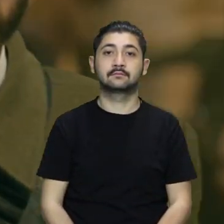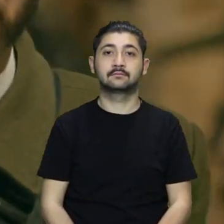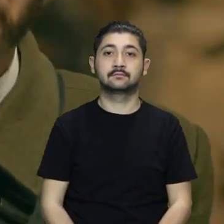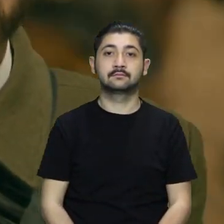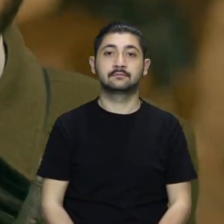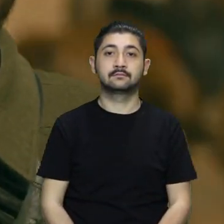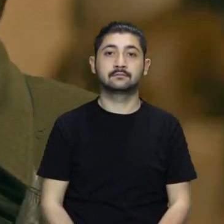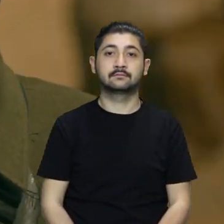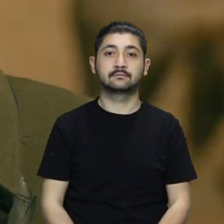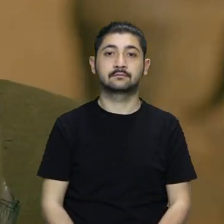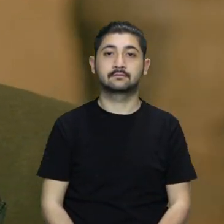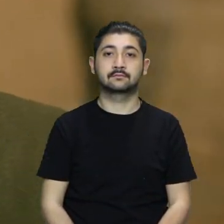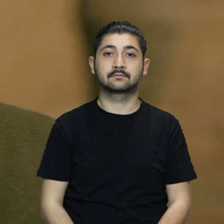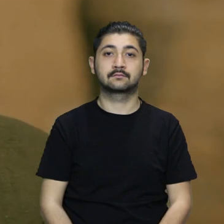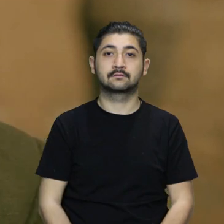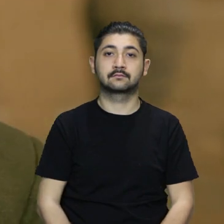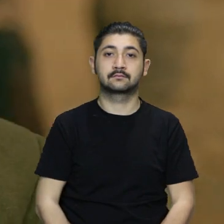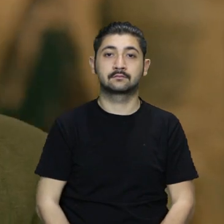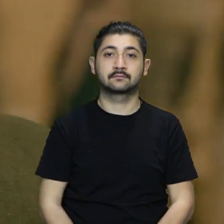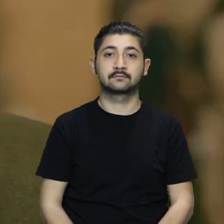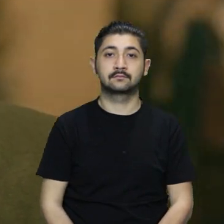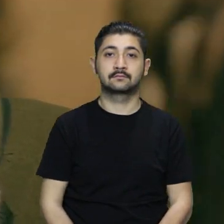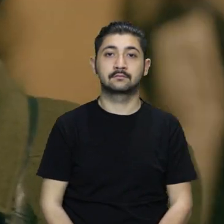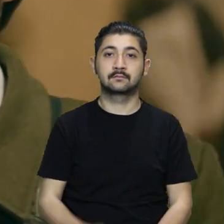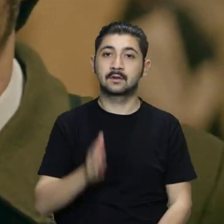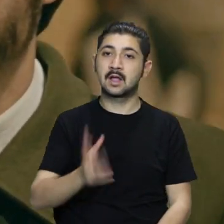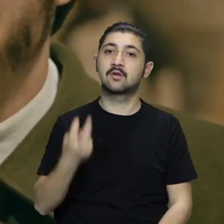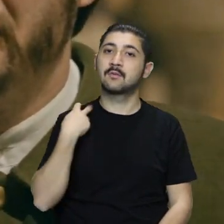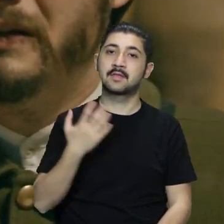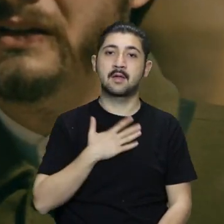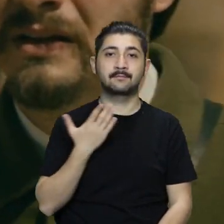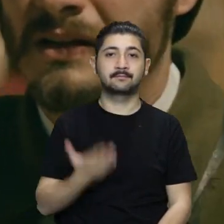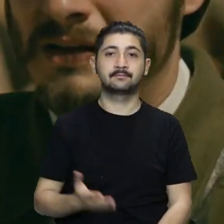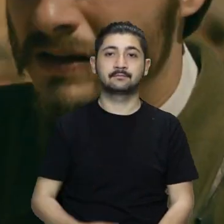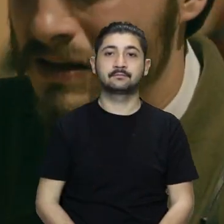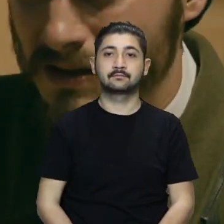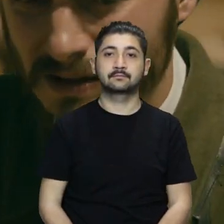Hasan da koştura koştura gitti. Ah be kumandan.